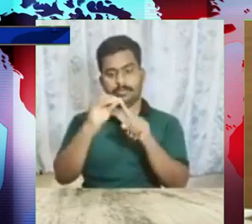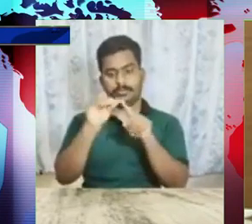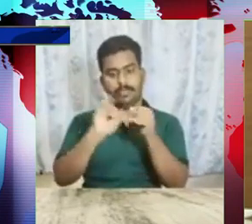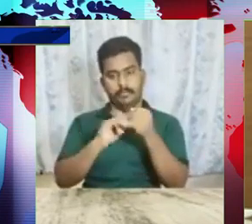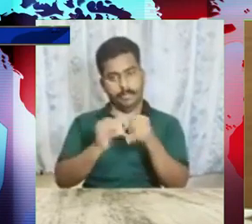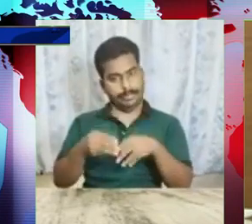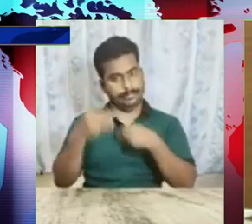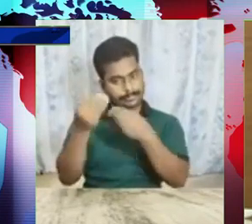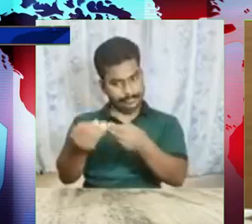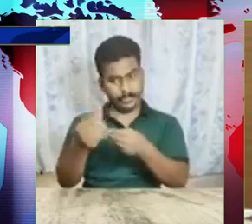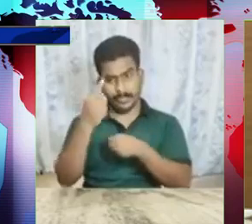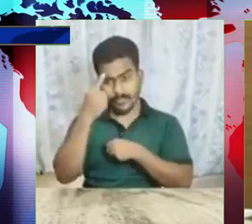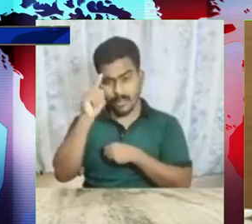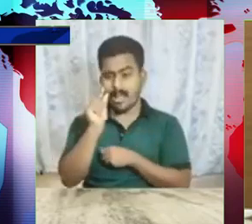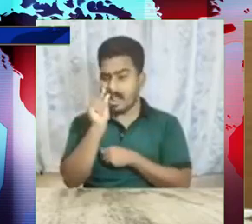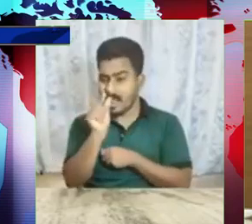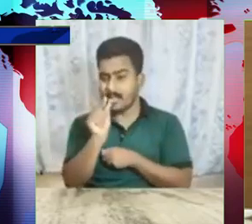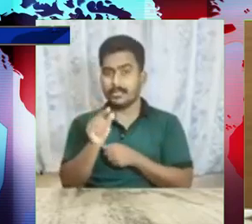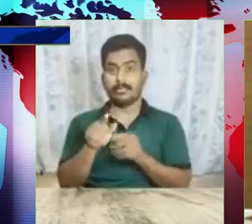വൈകുന്നേരം